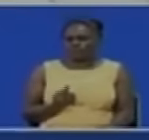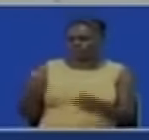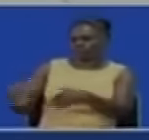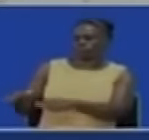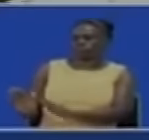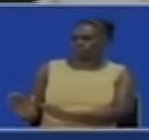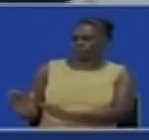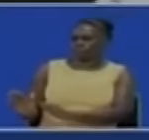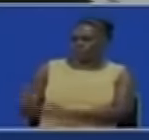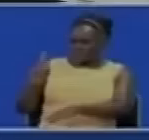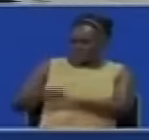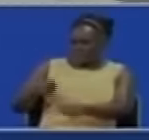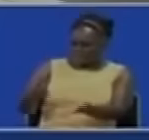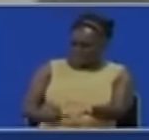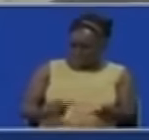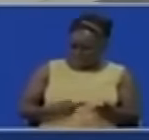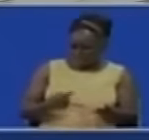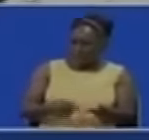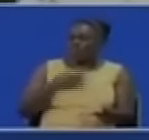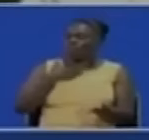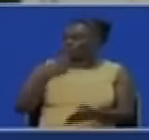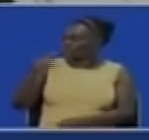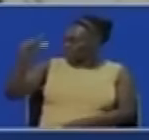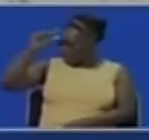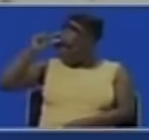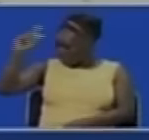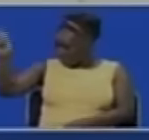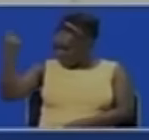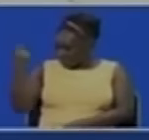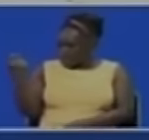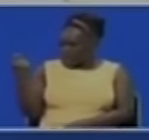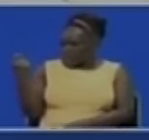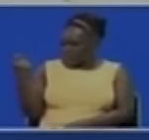tunatengwa katika majadiliano. Tungetaka kuambia serikali ya Kenya kwamba